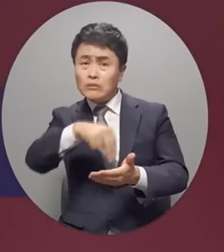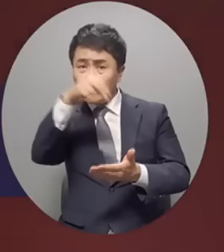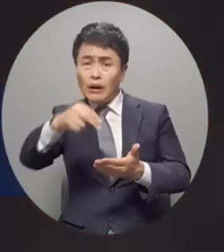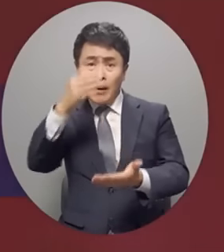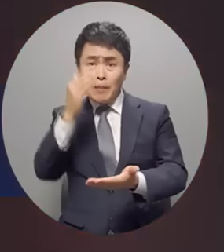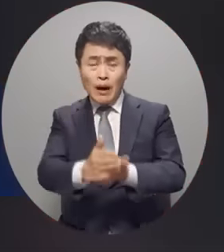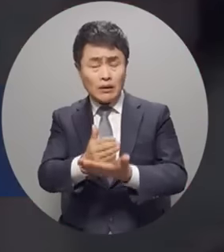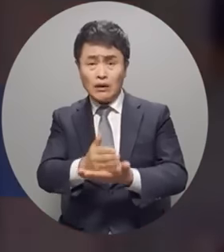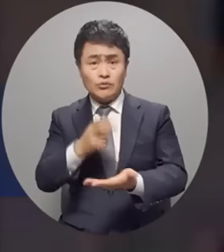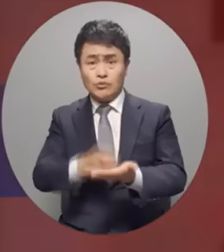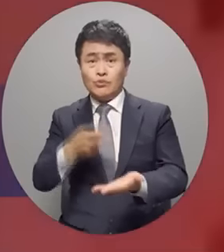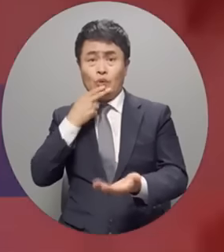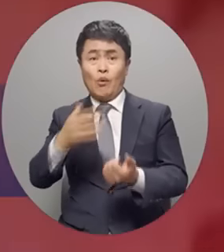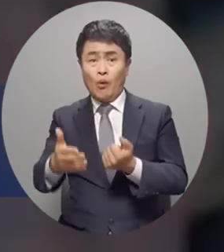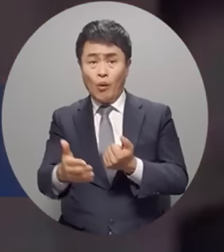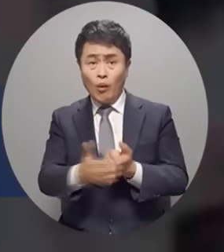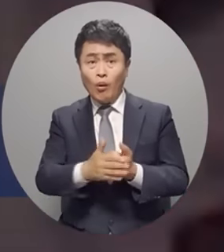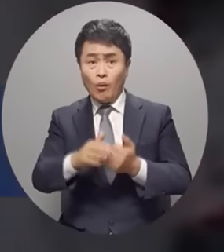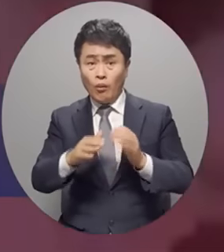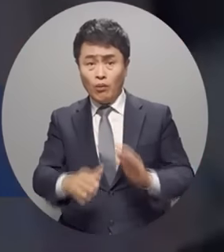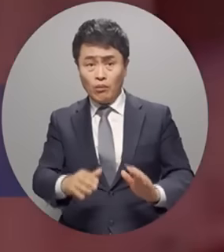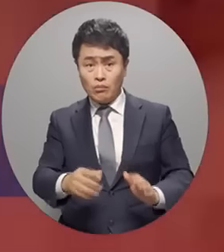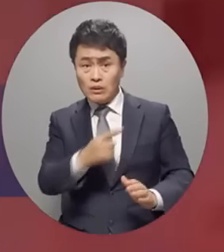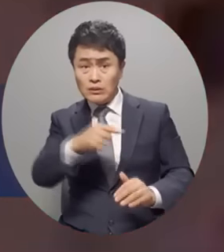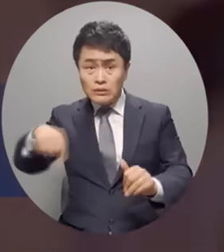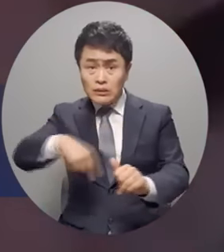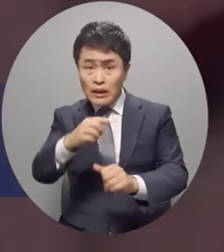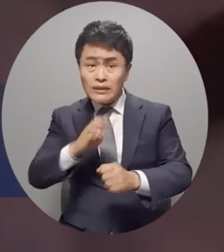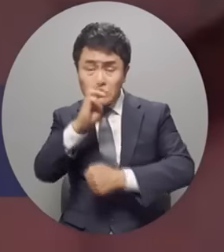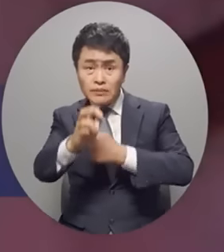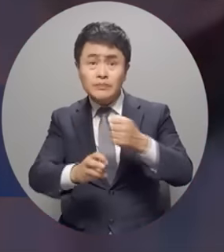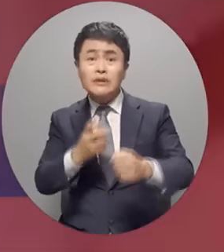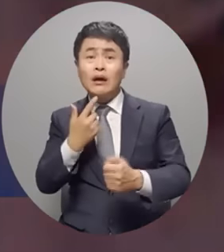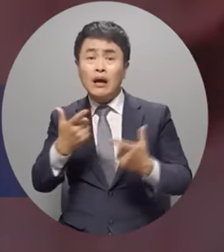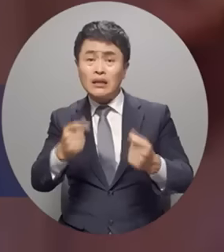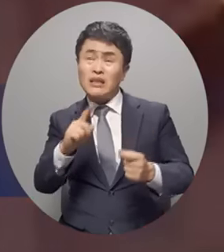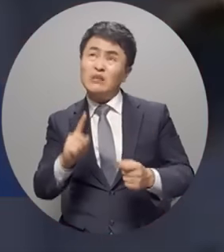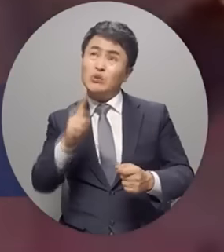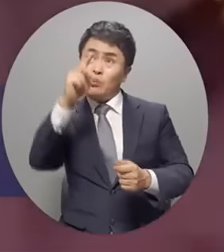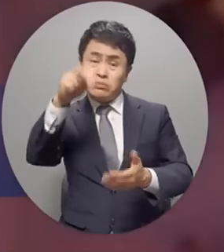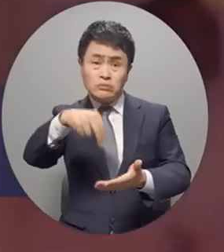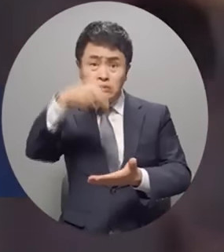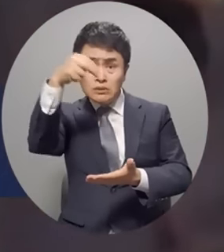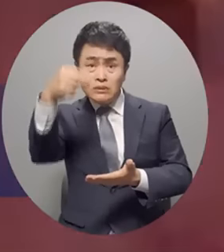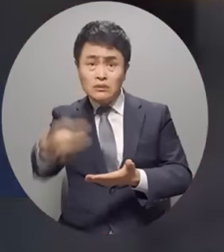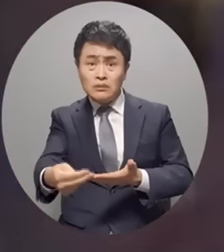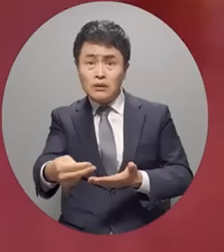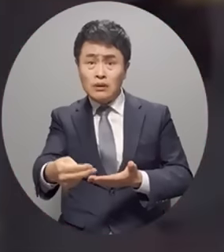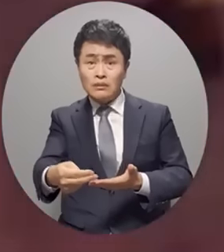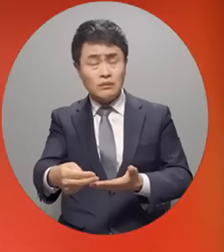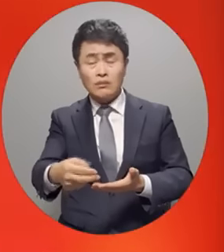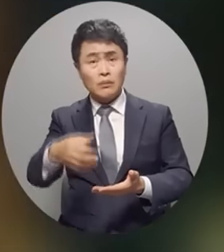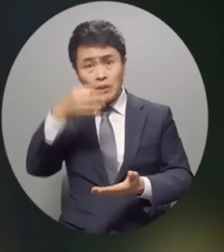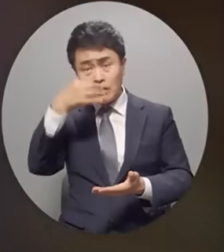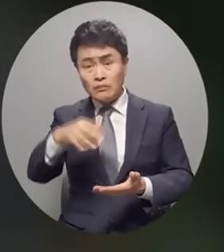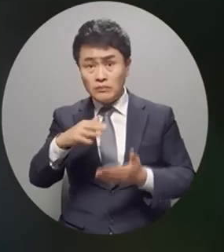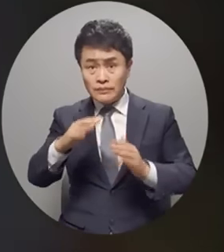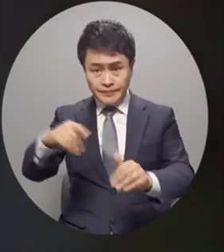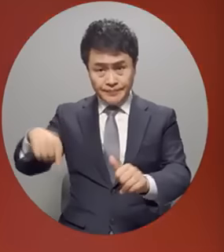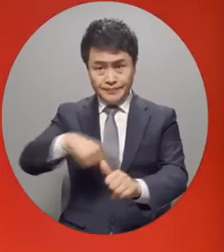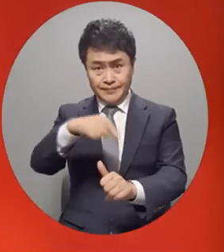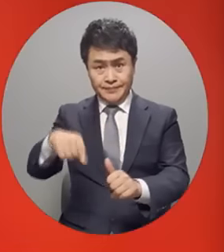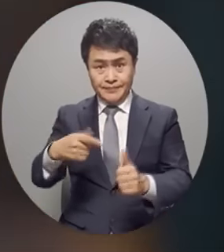할 규정도 없고요. 제가 지금 소방관을 30년을 하는데요. 그렇게 높은 층에서 뛰어내린 적이 한 번도 없고. 이런 상황